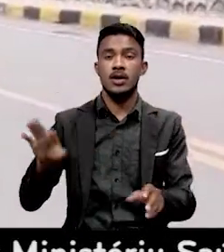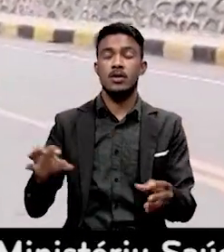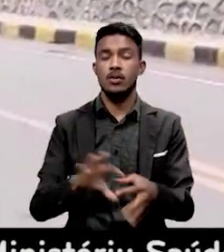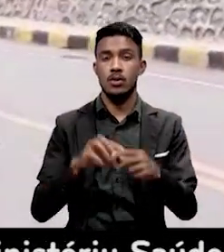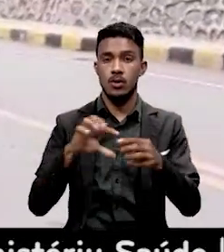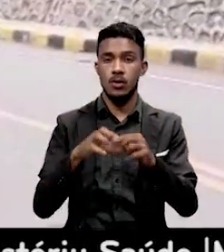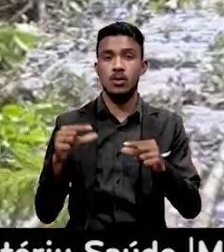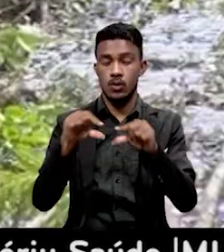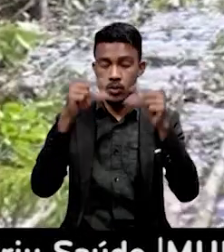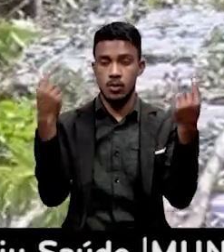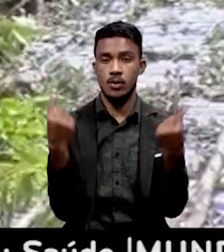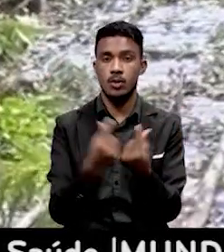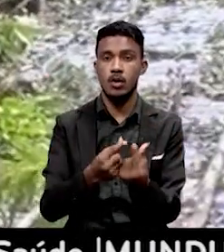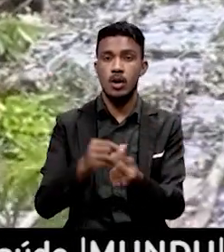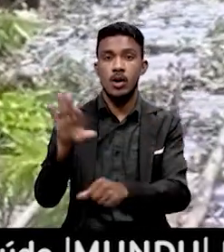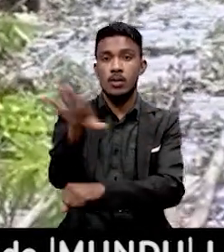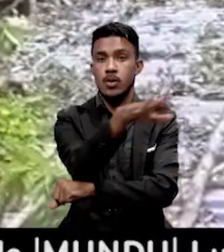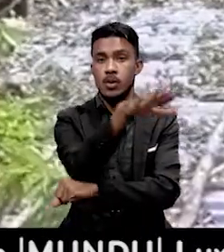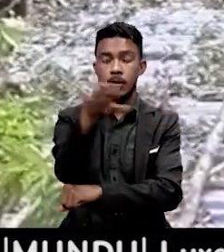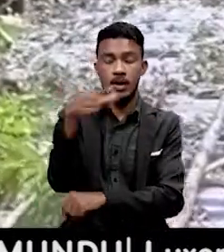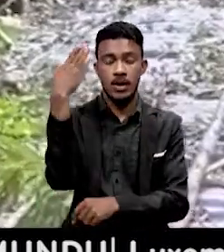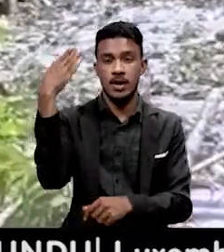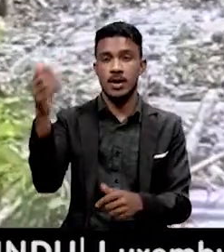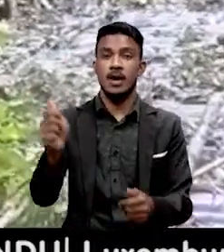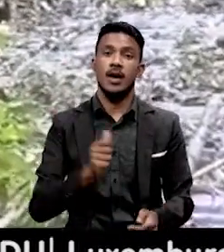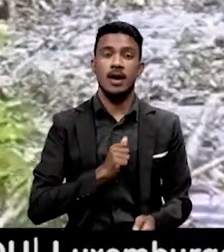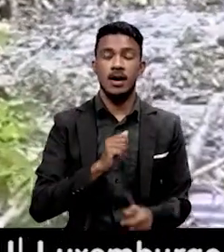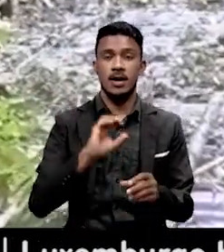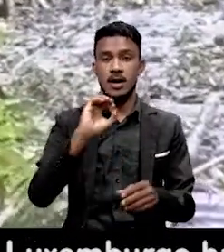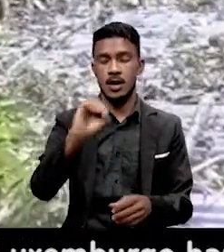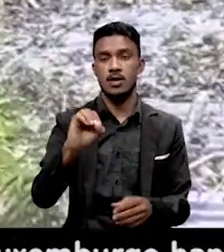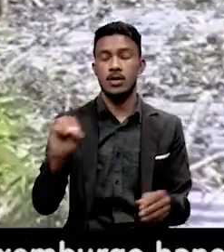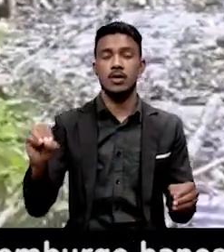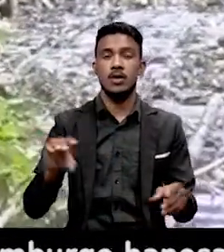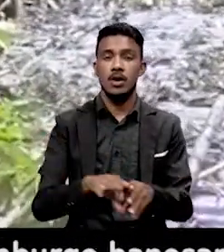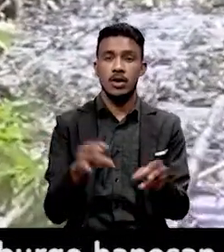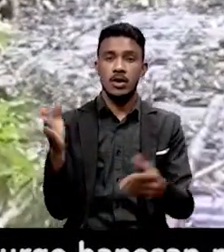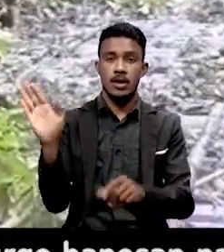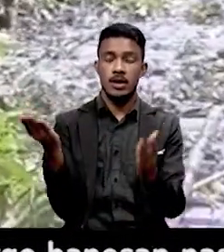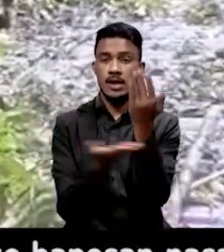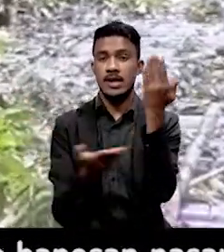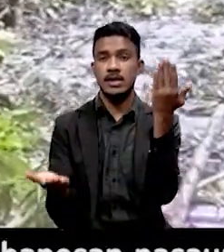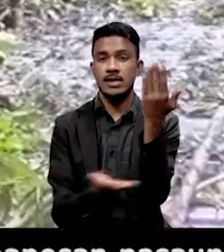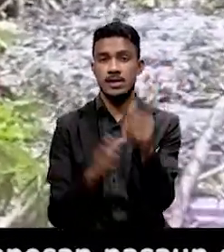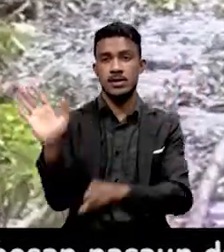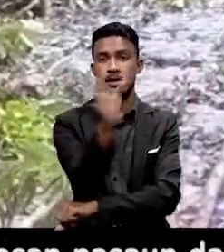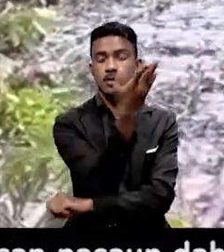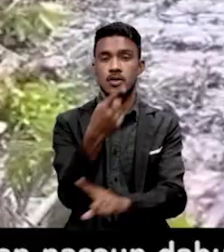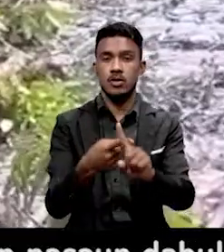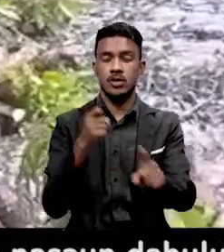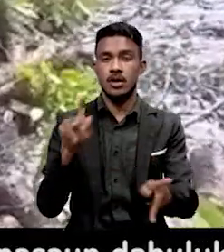segurança civil husainaro to keras ia fatin acontecimento horitesi no hamos aisana kusi comunidade ni uma.